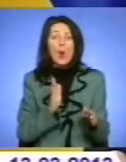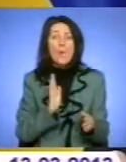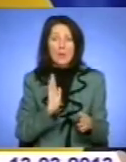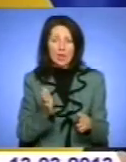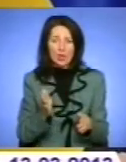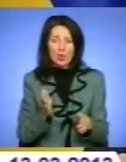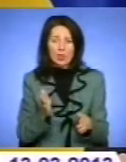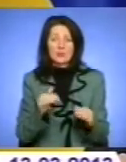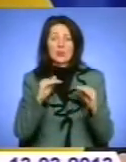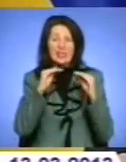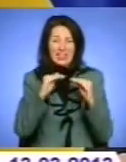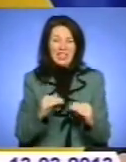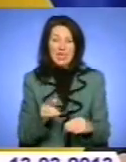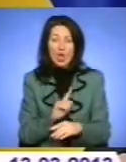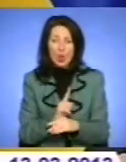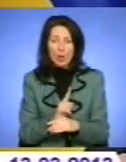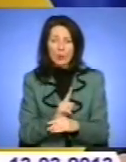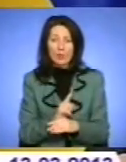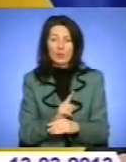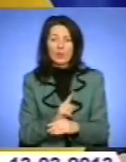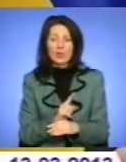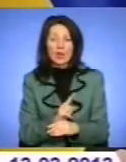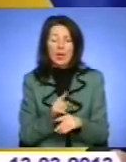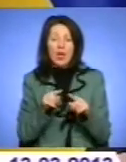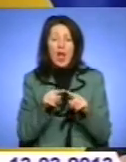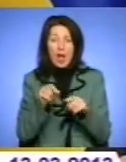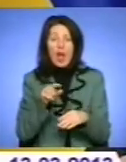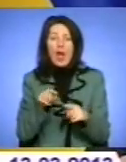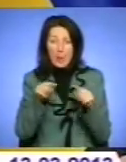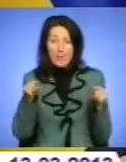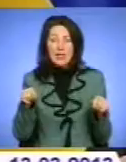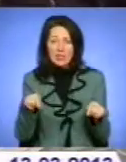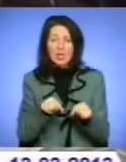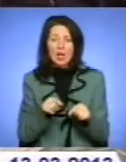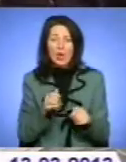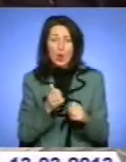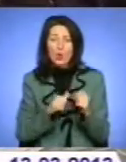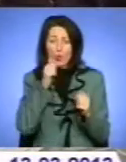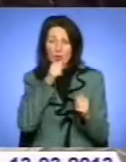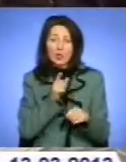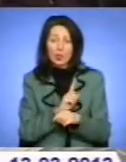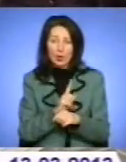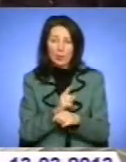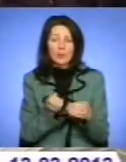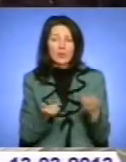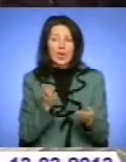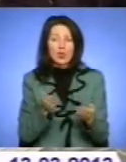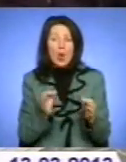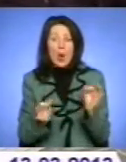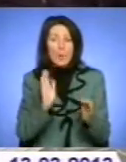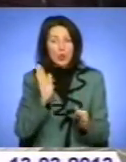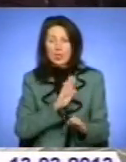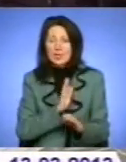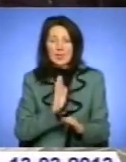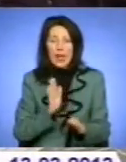преимущественно ніж норми і в пределах ежегодної норми. Якщо ж прогнози не справдяться і паводки